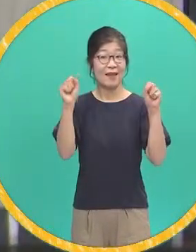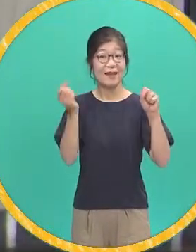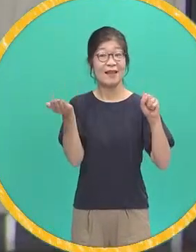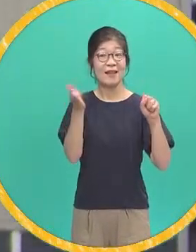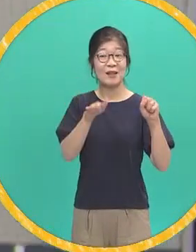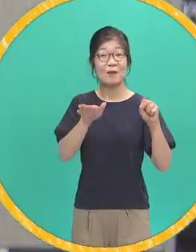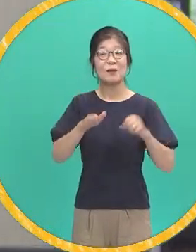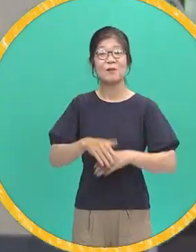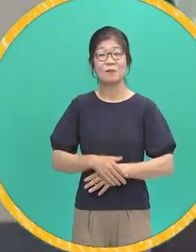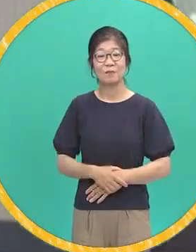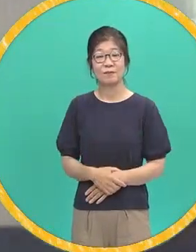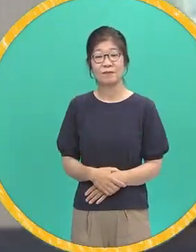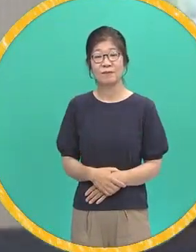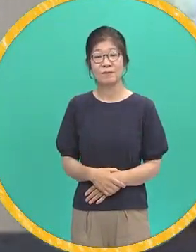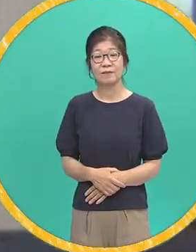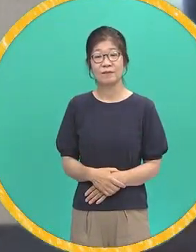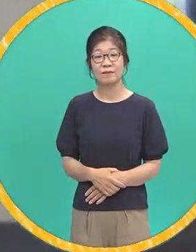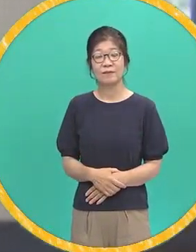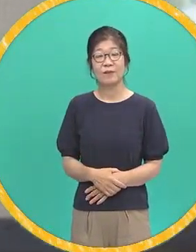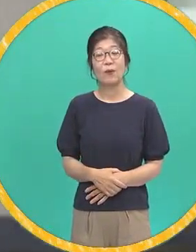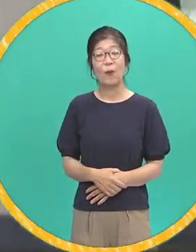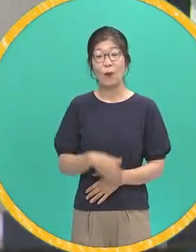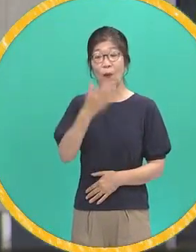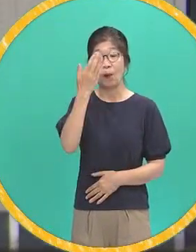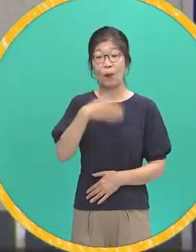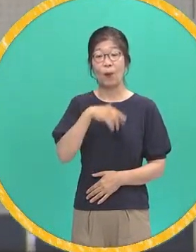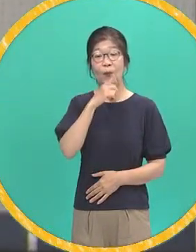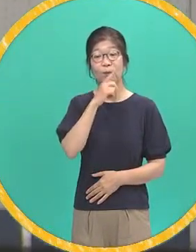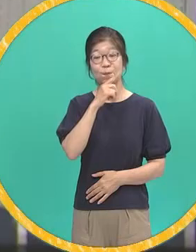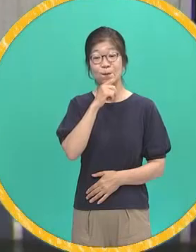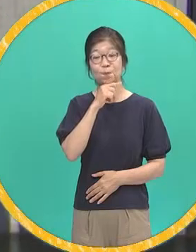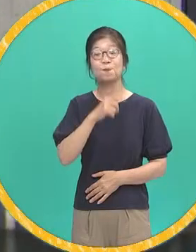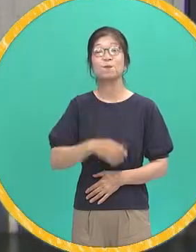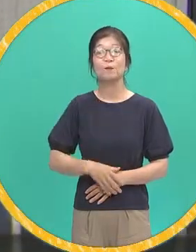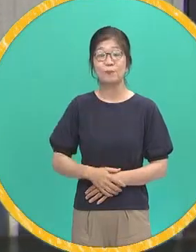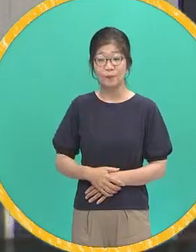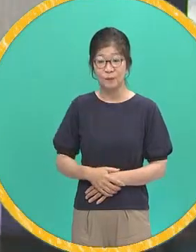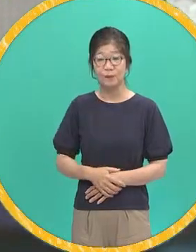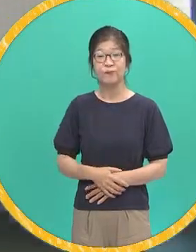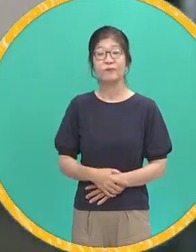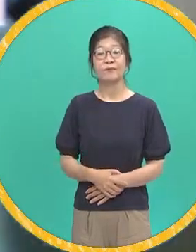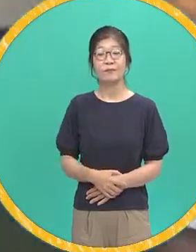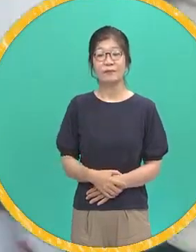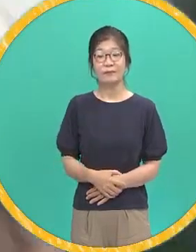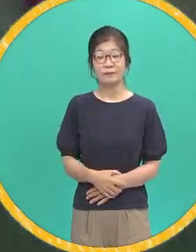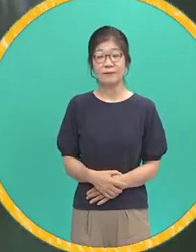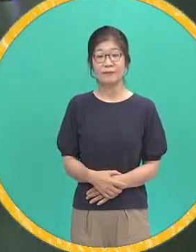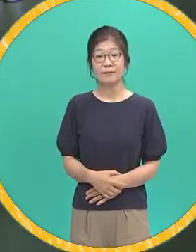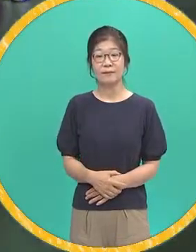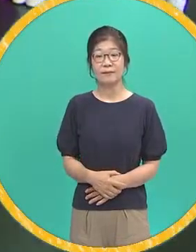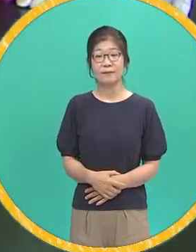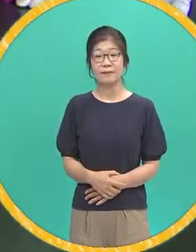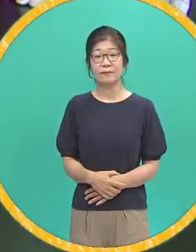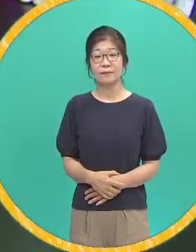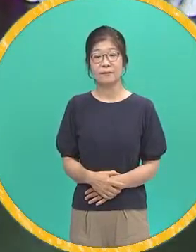取り入れていますあなるほど回したりとかバトンのようにして